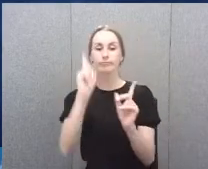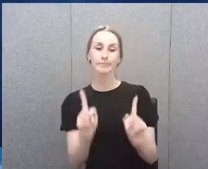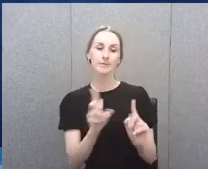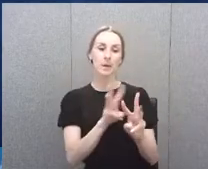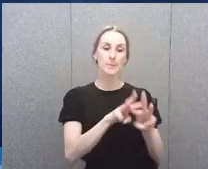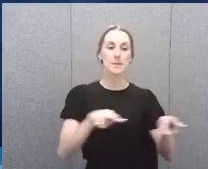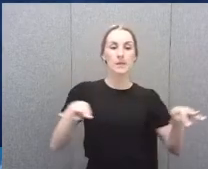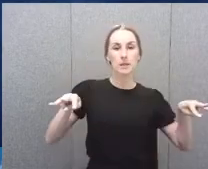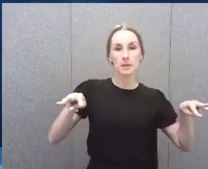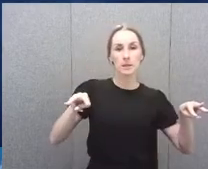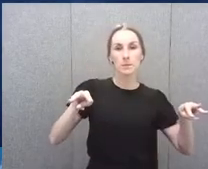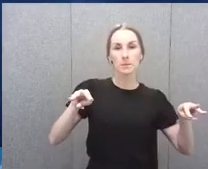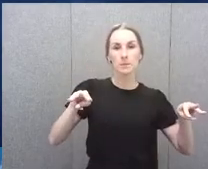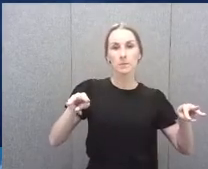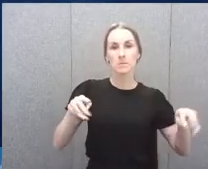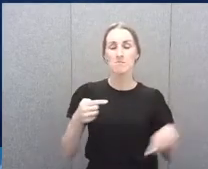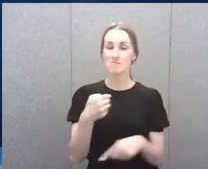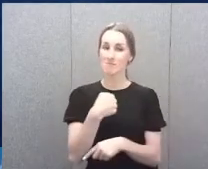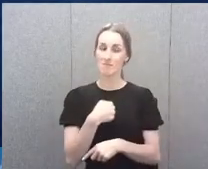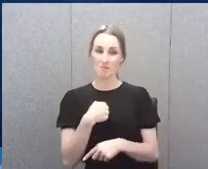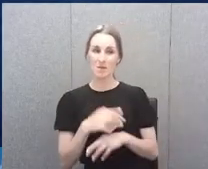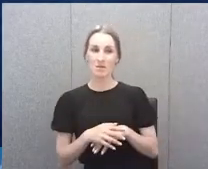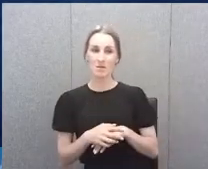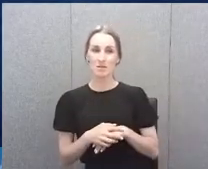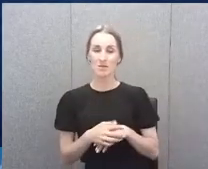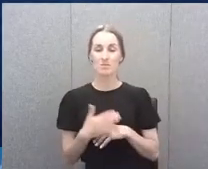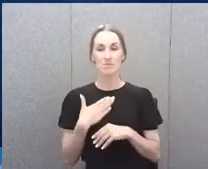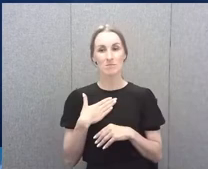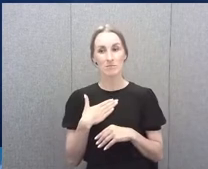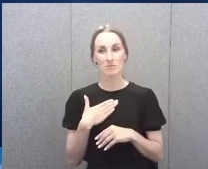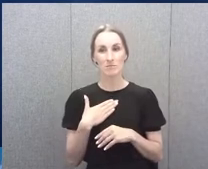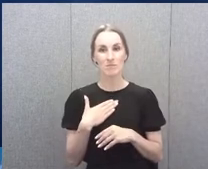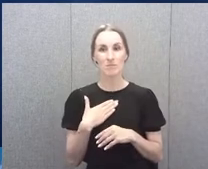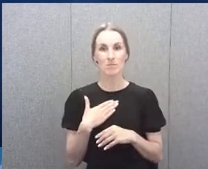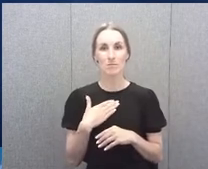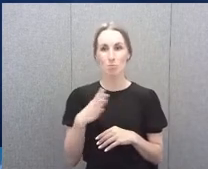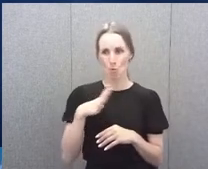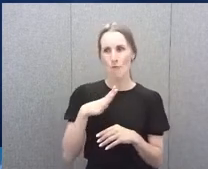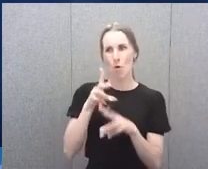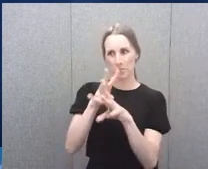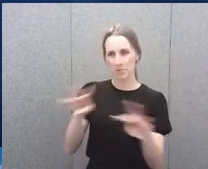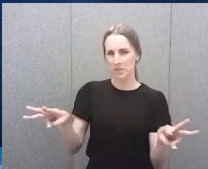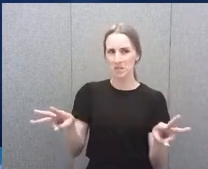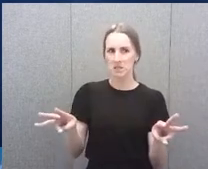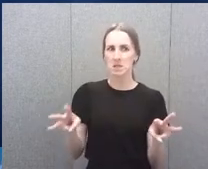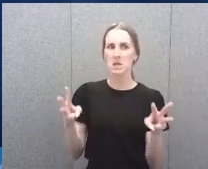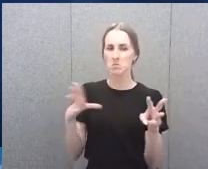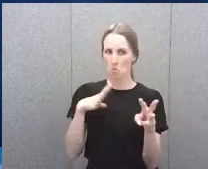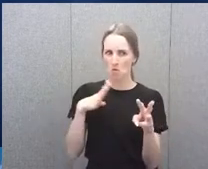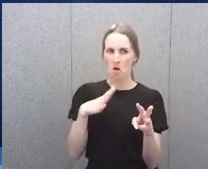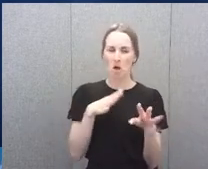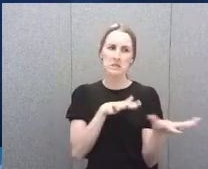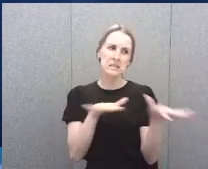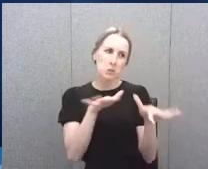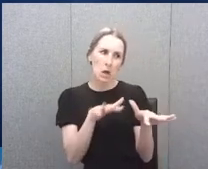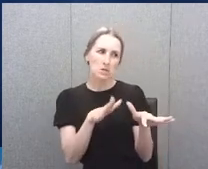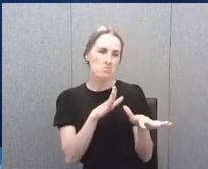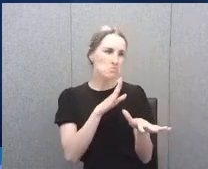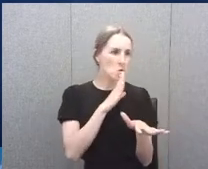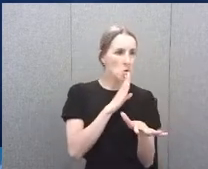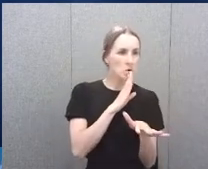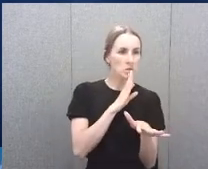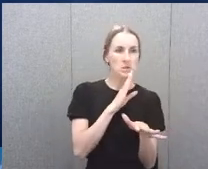разрабатывая эту резолюцию, когда я работала министром обороны. Когда я стала министром, мне не казалось, что